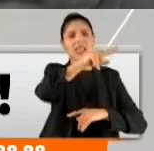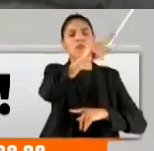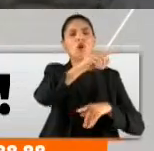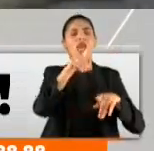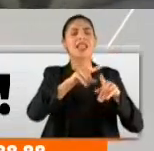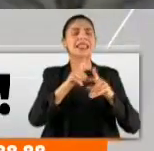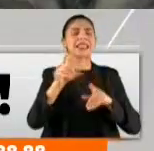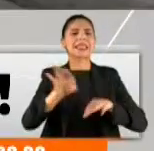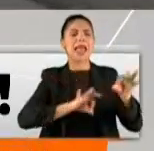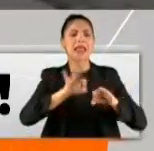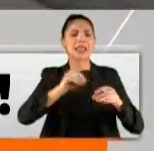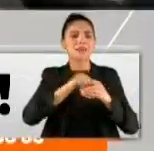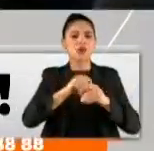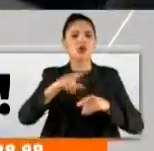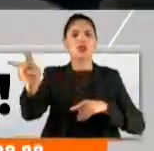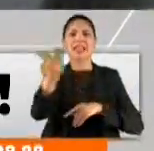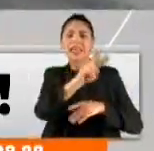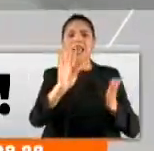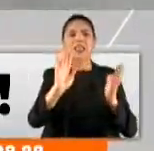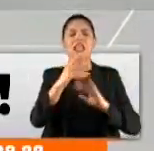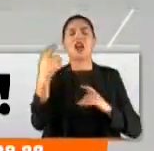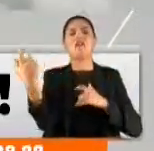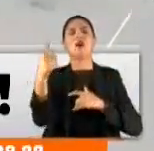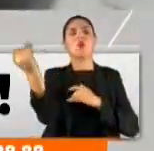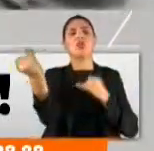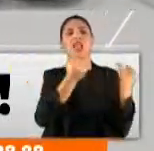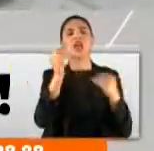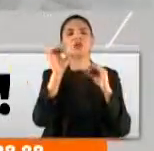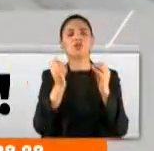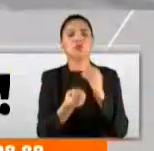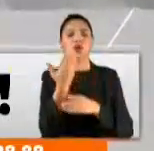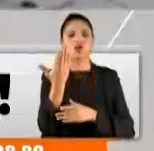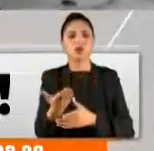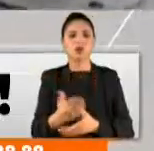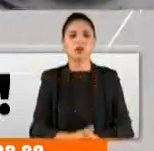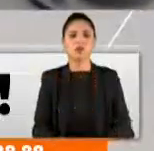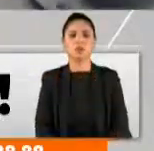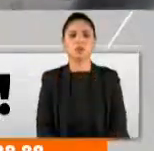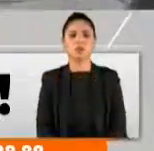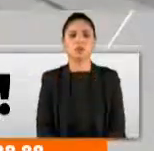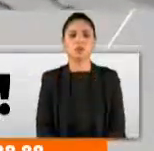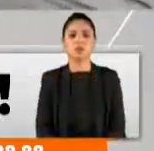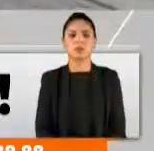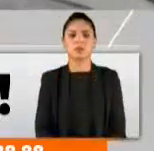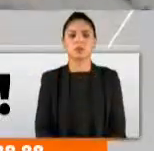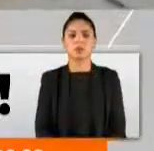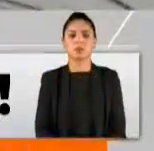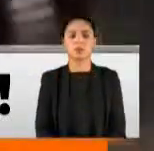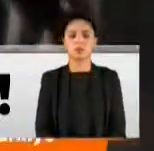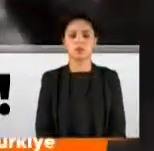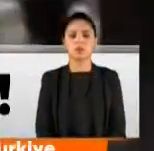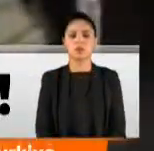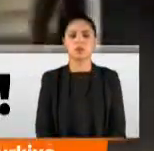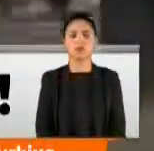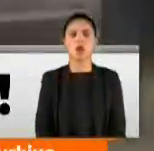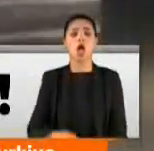arasında tartışma çıktı. Biri ben elimi büktü, böyle ters çevirdi. Biri arabayı çekir, biri beni çekerken en son araba dağıldı, yere döküldü.